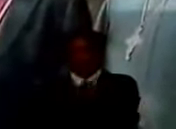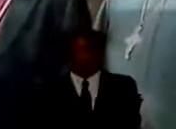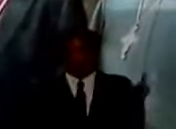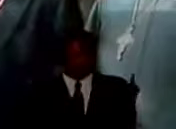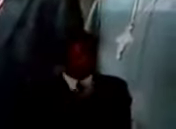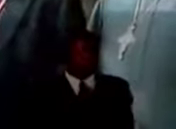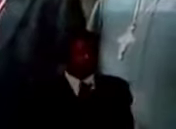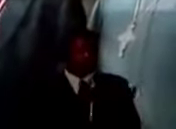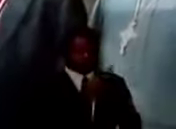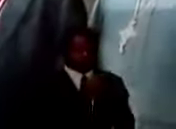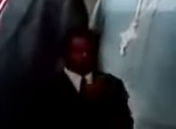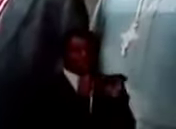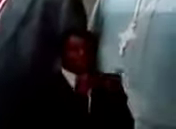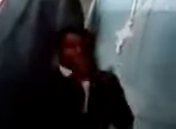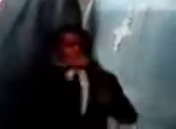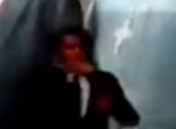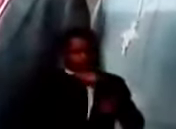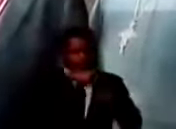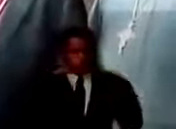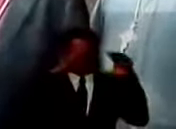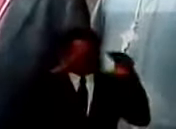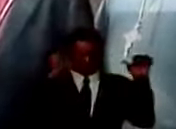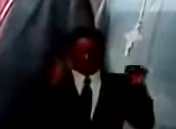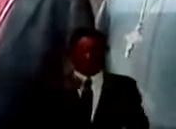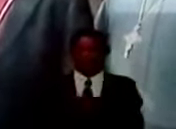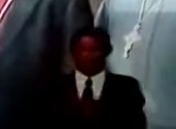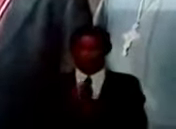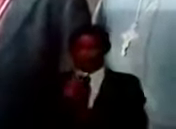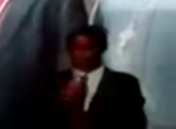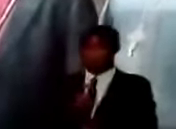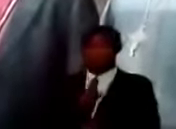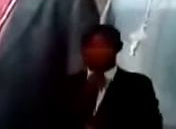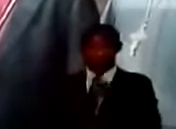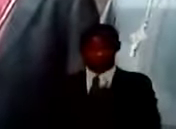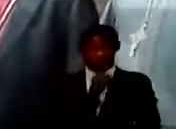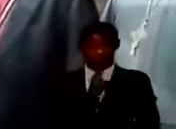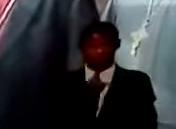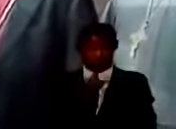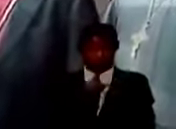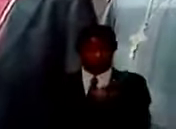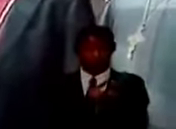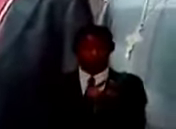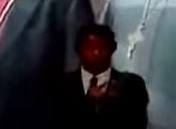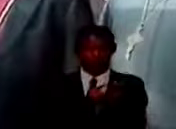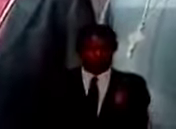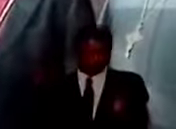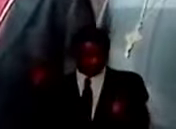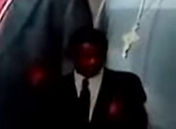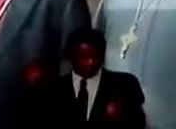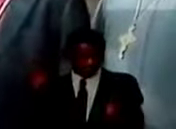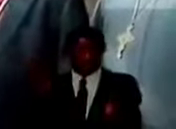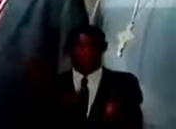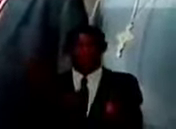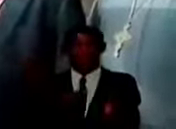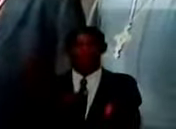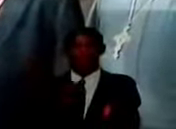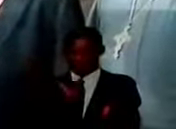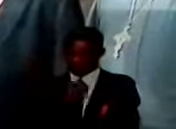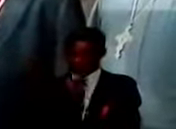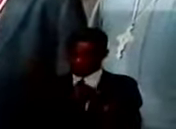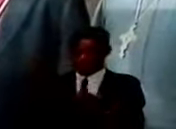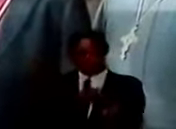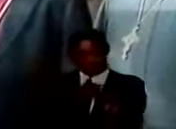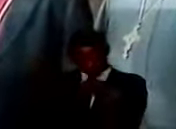les violences s'accordent. Il reconnaît que la loi Lutundula est à considérer et à traiter en